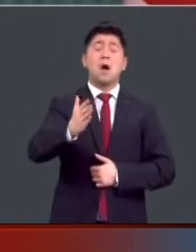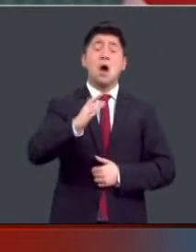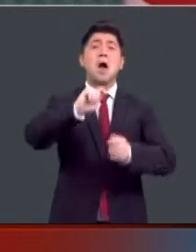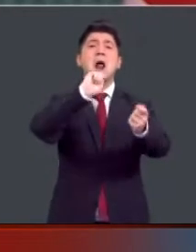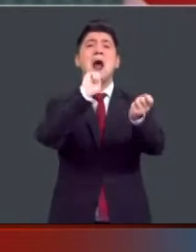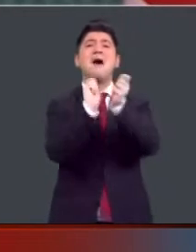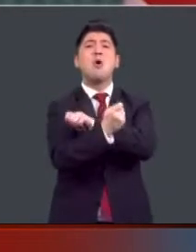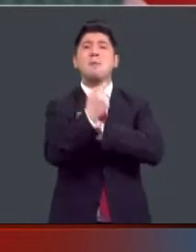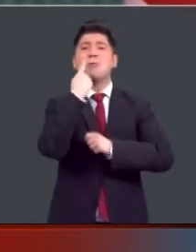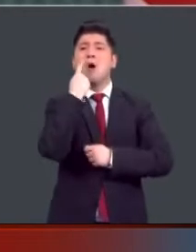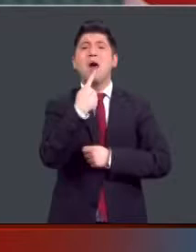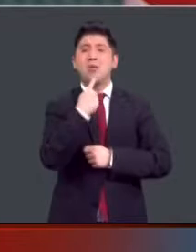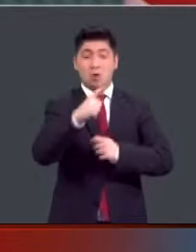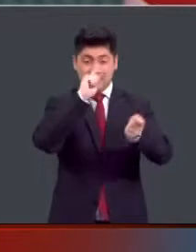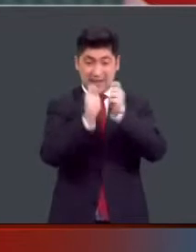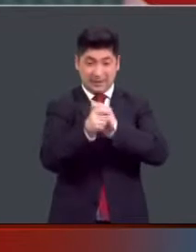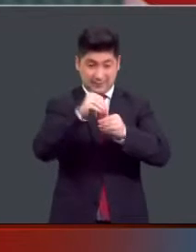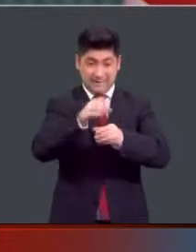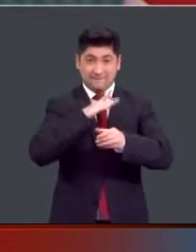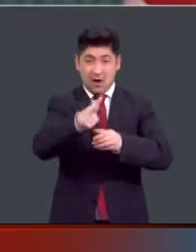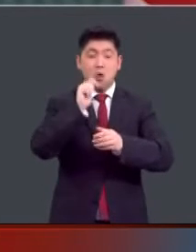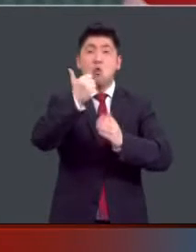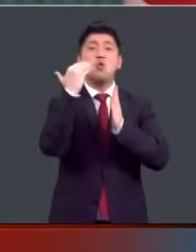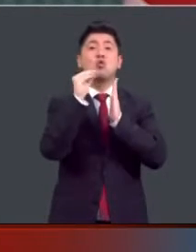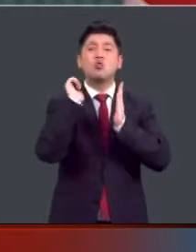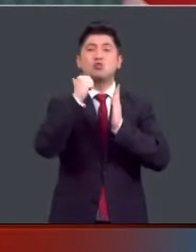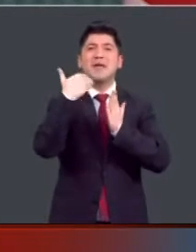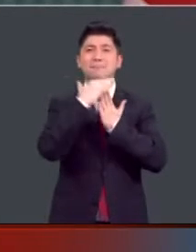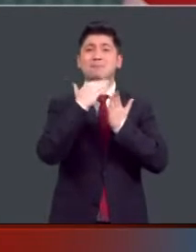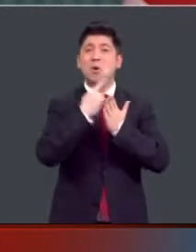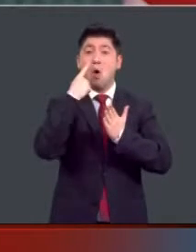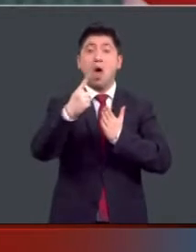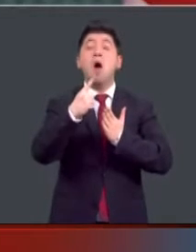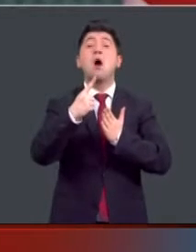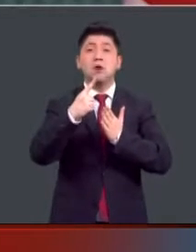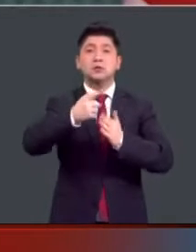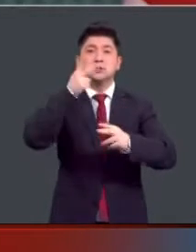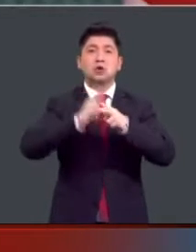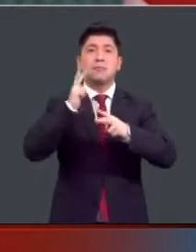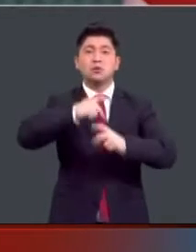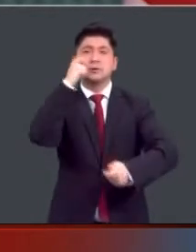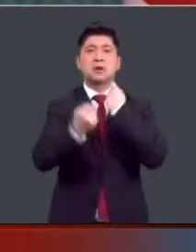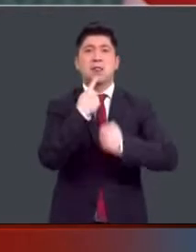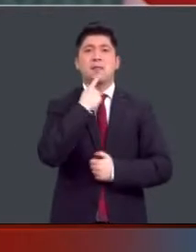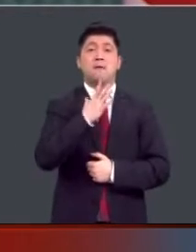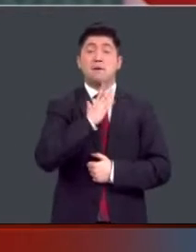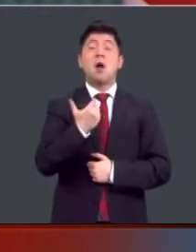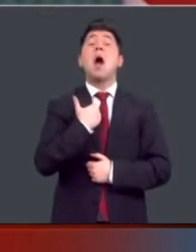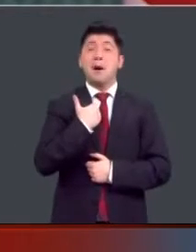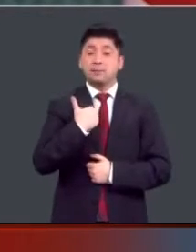dediğimiz değişim ve dönüşüm gündemi dinamik bir süreci ifade ediyor bizim